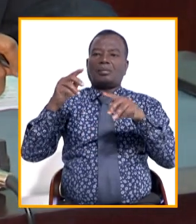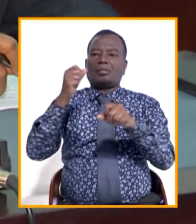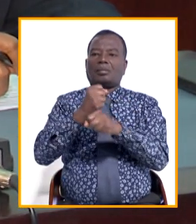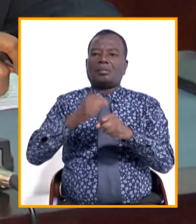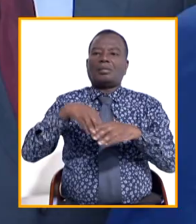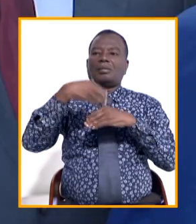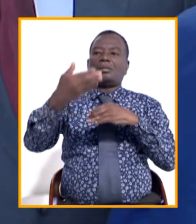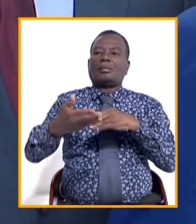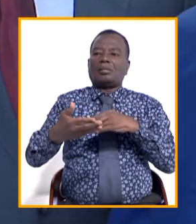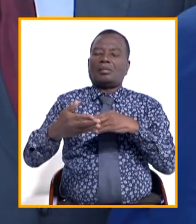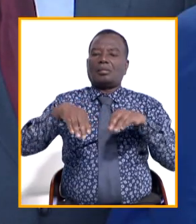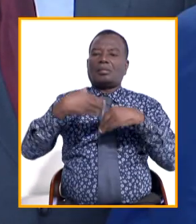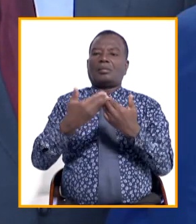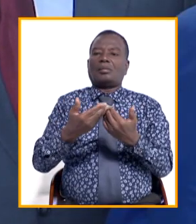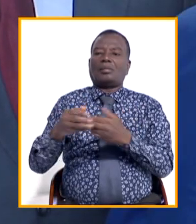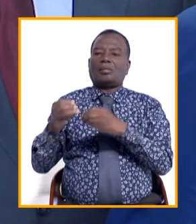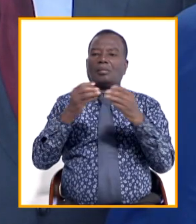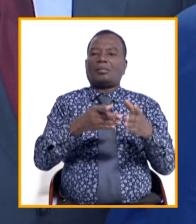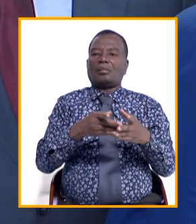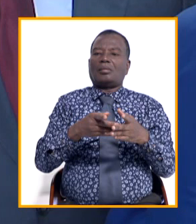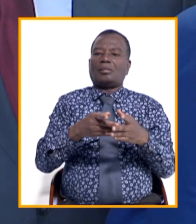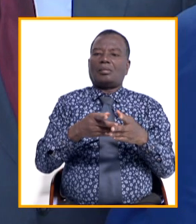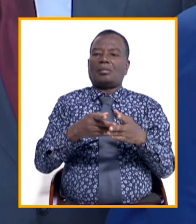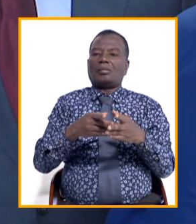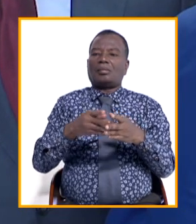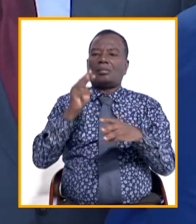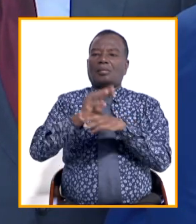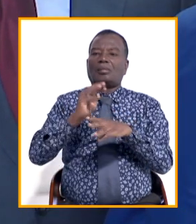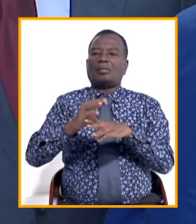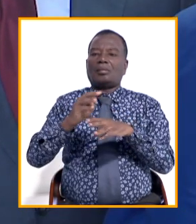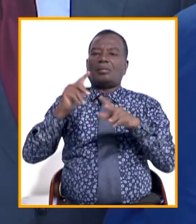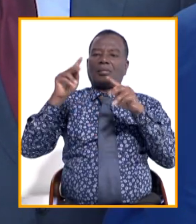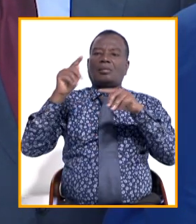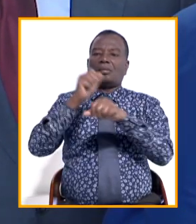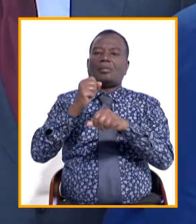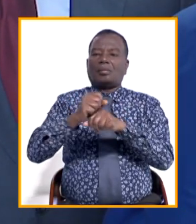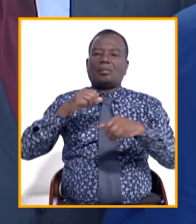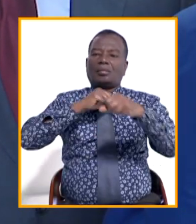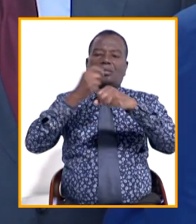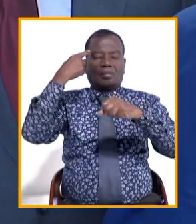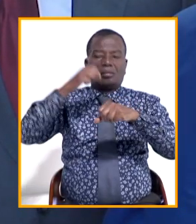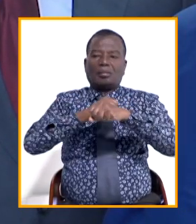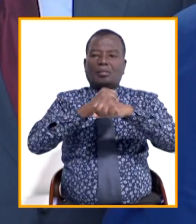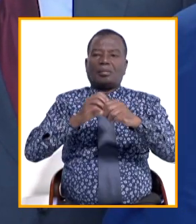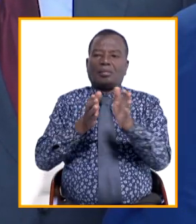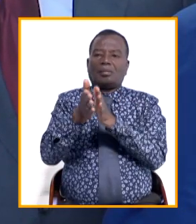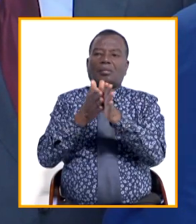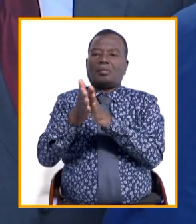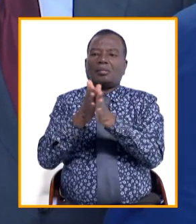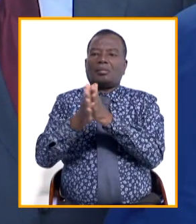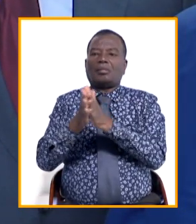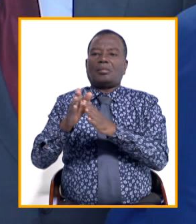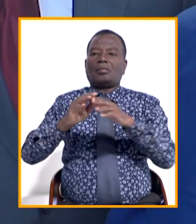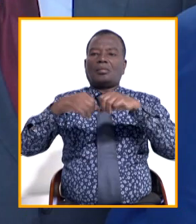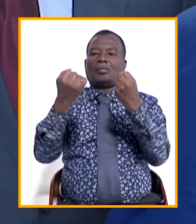et ensuite, comment mettre en œuvre le télétravail pour protéger à la fois les intérêts de